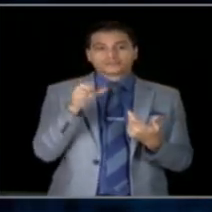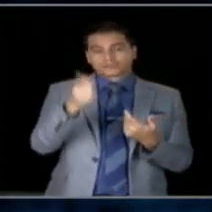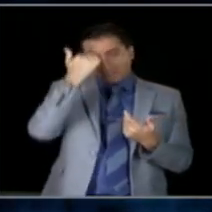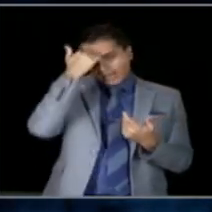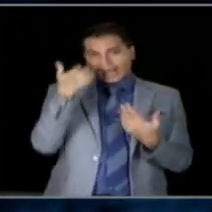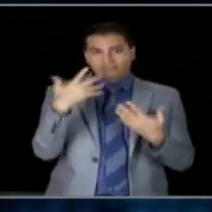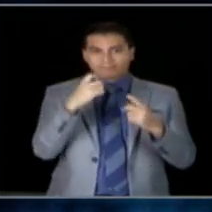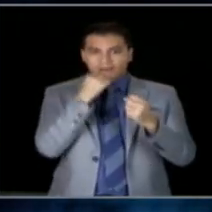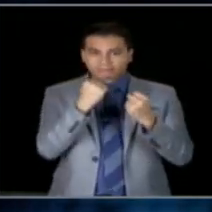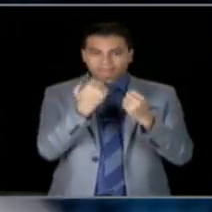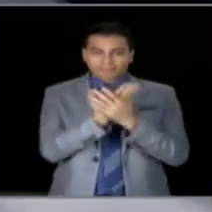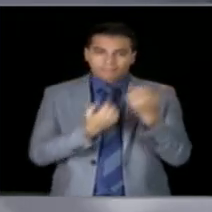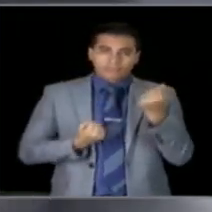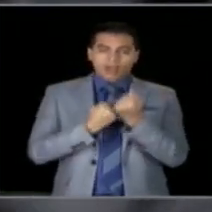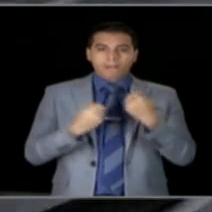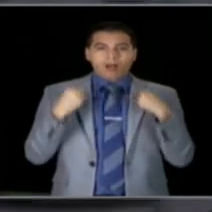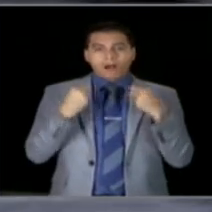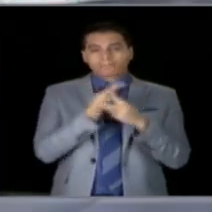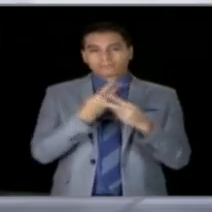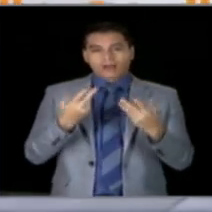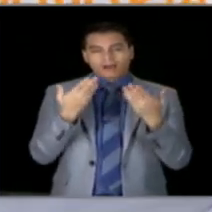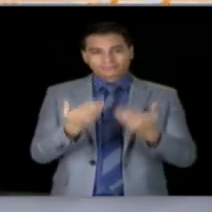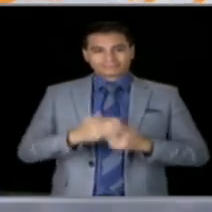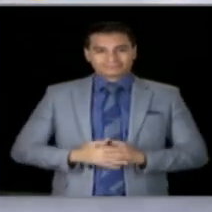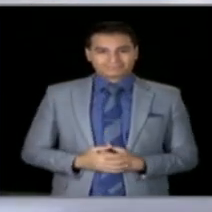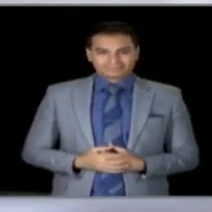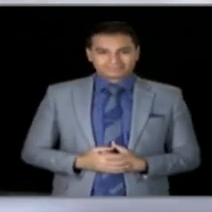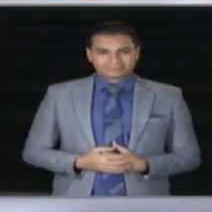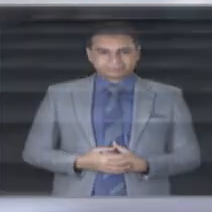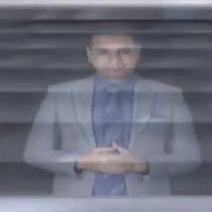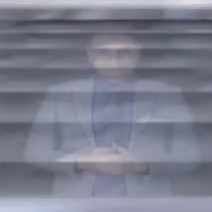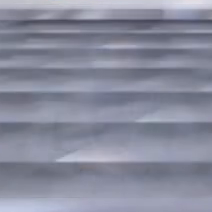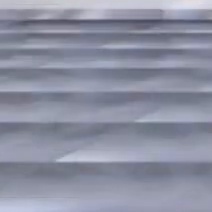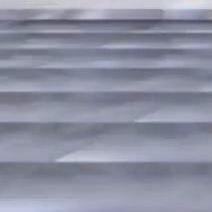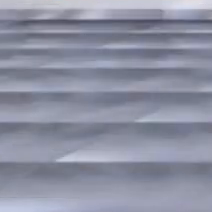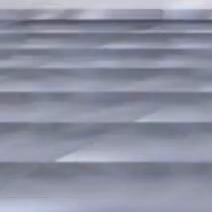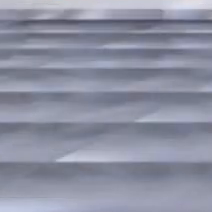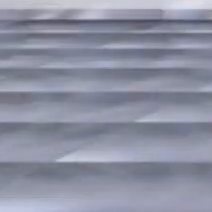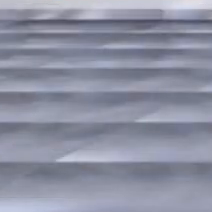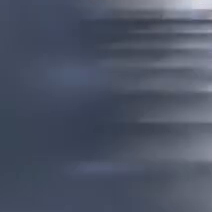195,000 جنيه في خزنة البنك الأهلي لرعاية أبطال مصر الرياضيين.